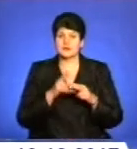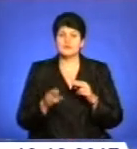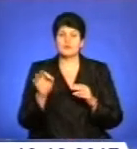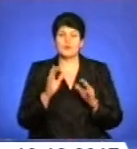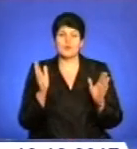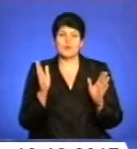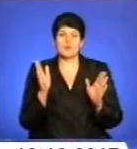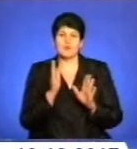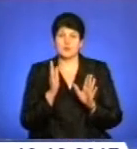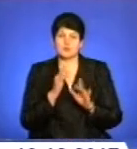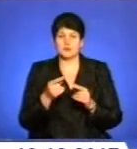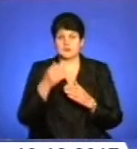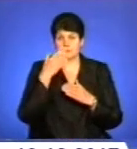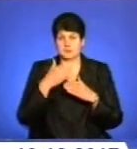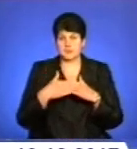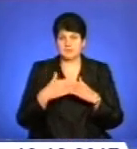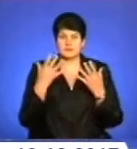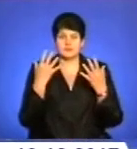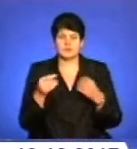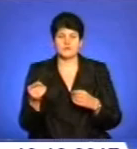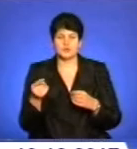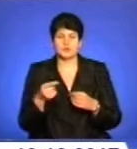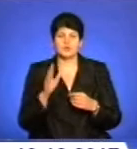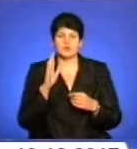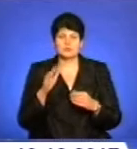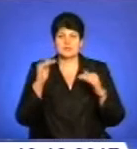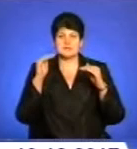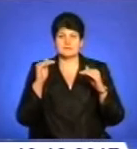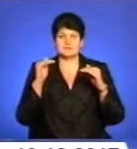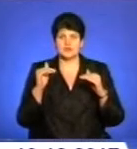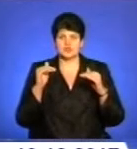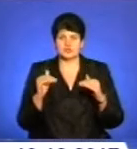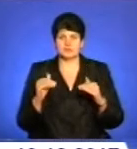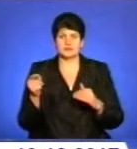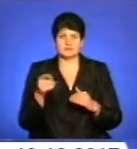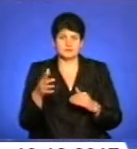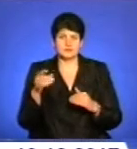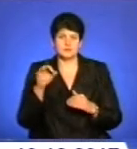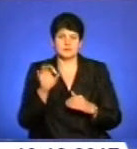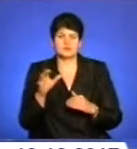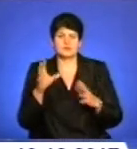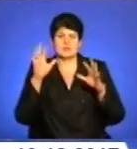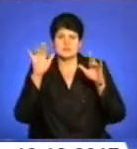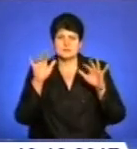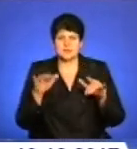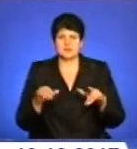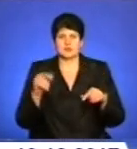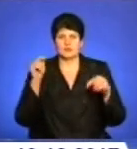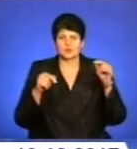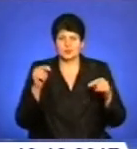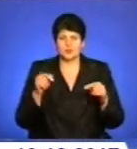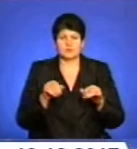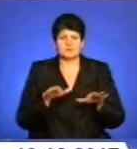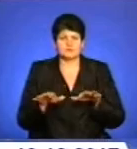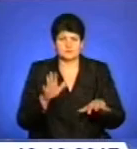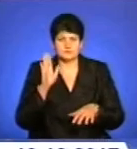погоду. Найближчими днями на Тернопільщині очікується зниження температури повітря. Сніг, дощ та ожеледь. Про це повідомила завідувач